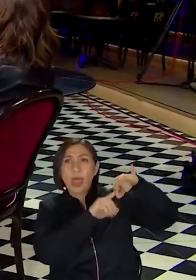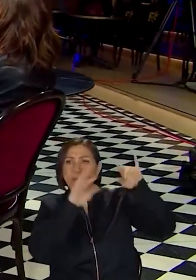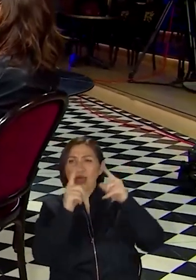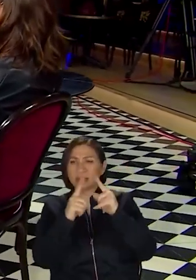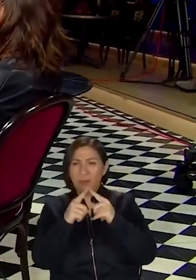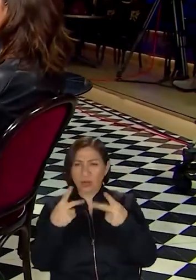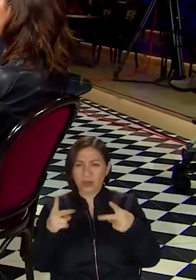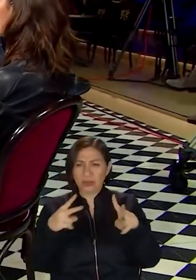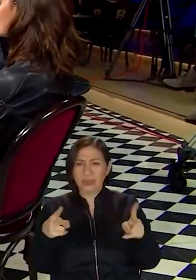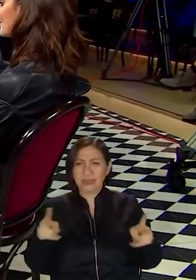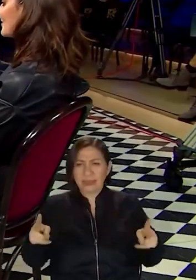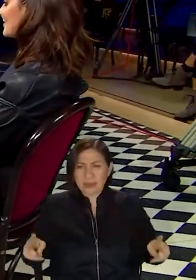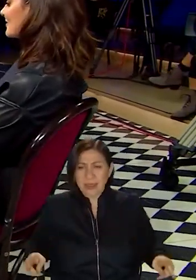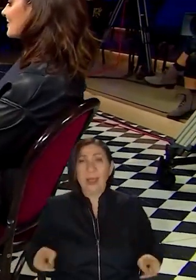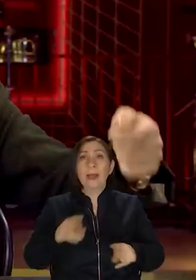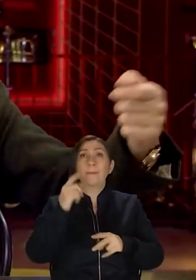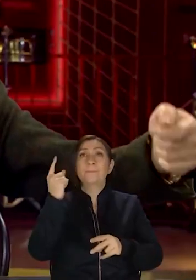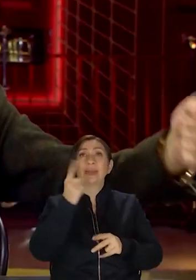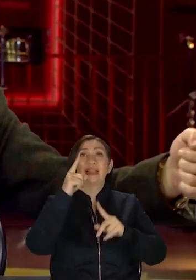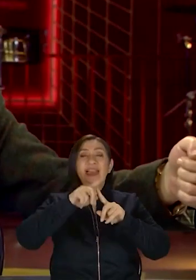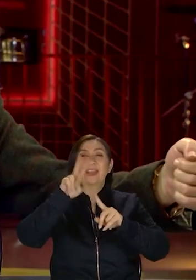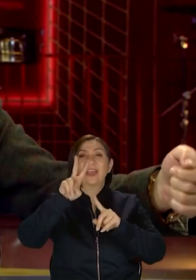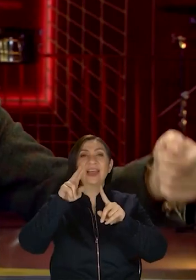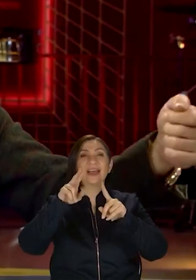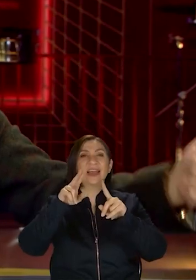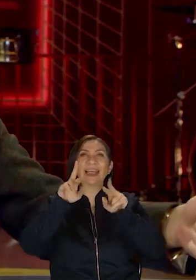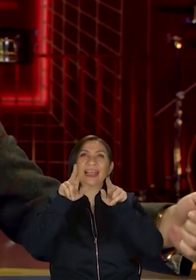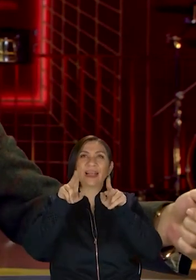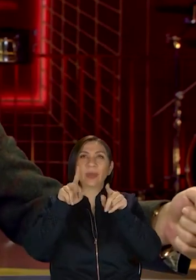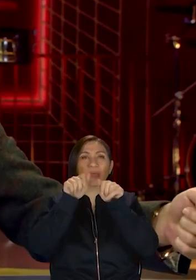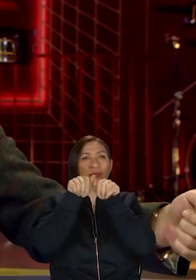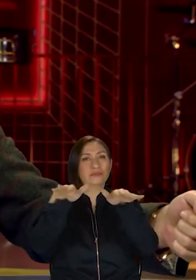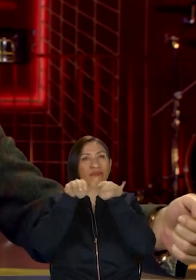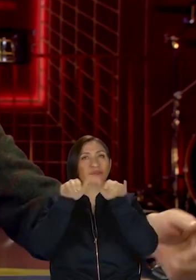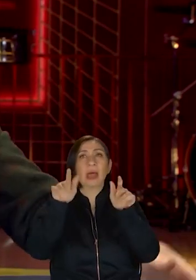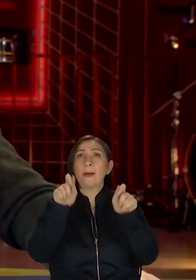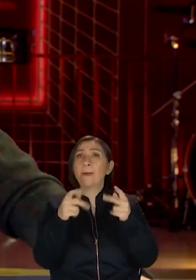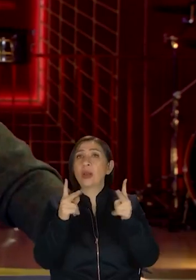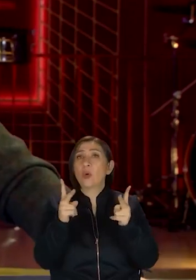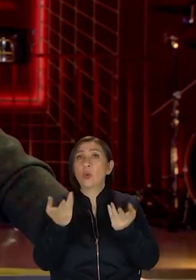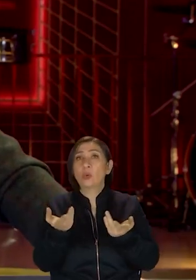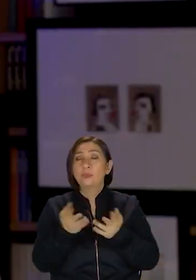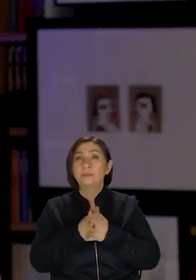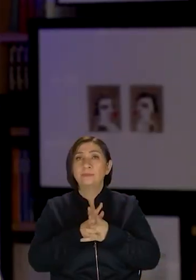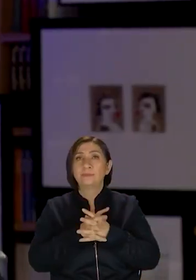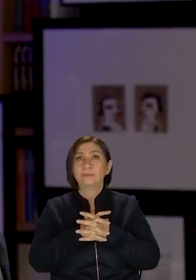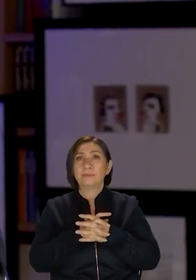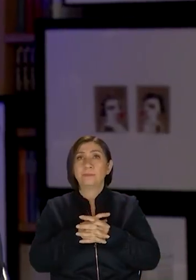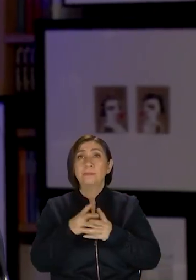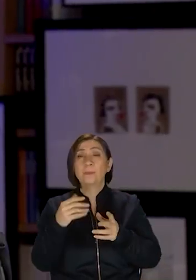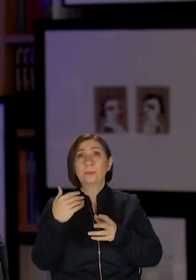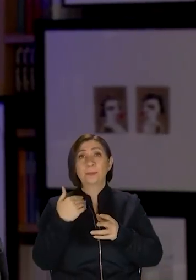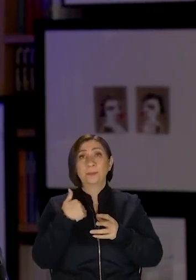hesapları açarsa dijital medyada bir televizyon kanalı gibi bir yayıncı haline geliyor. Tabii ki. Bence sorun